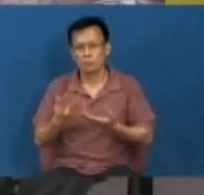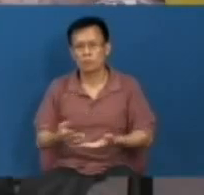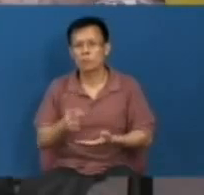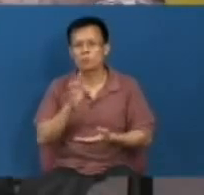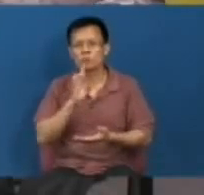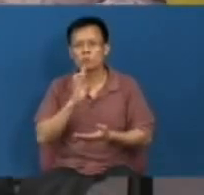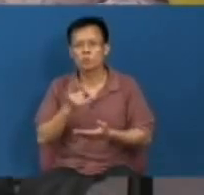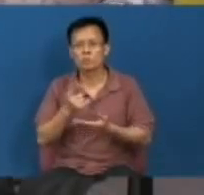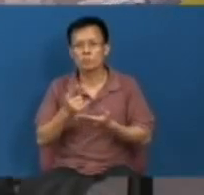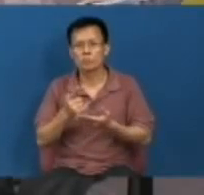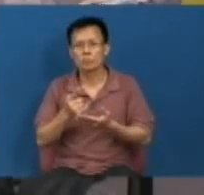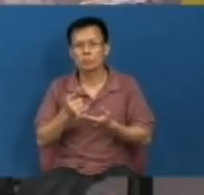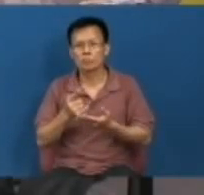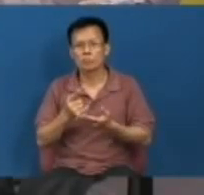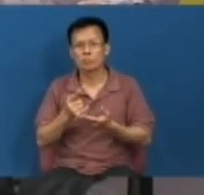啲嗰啲係咩